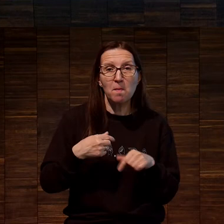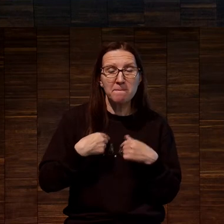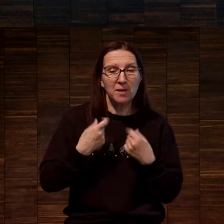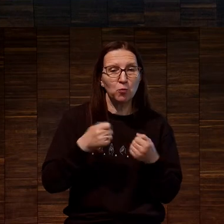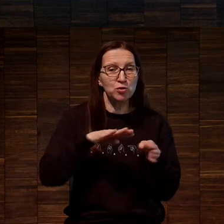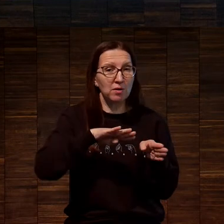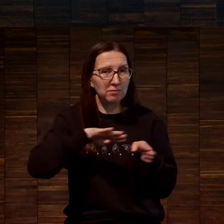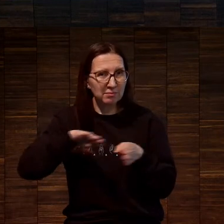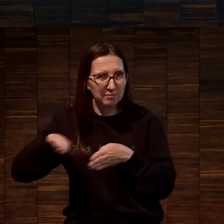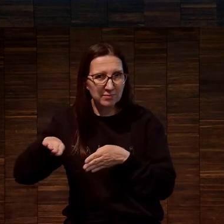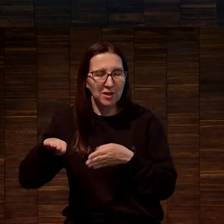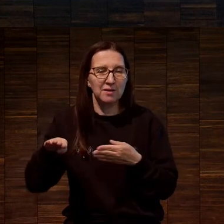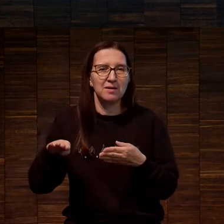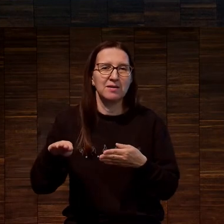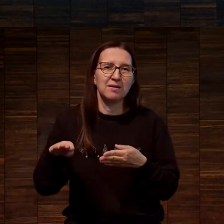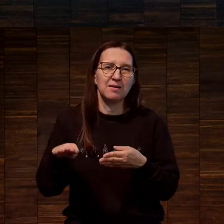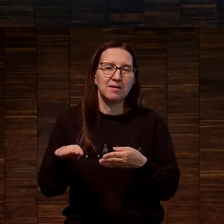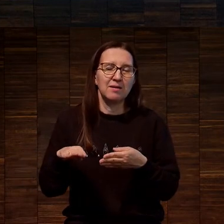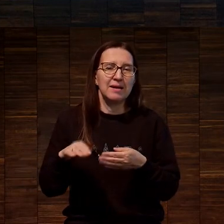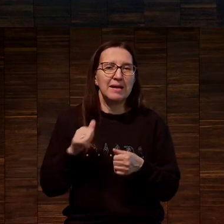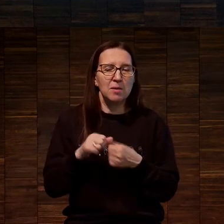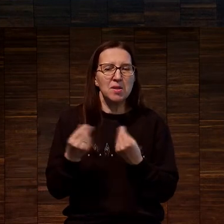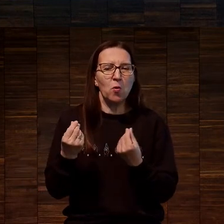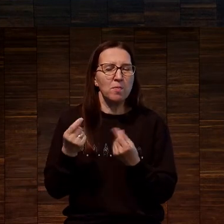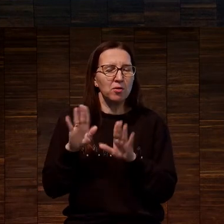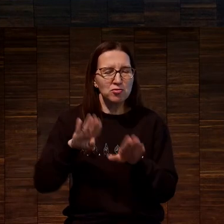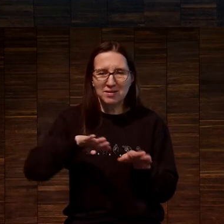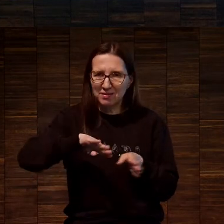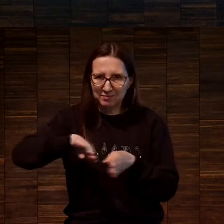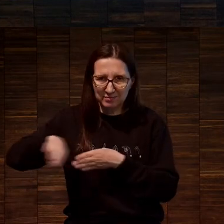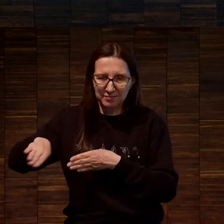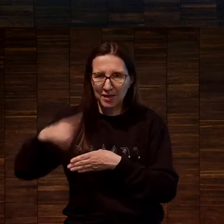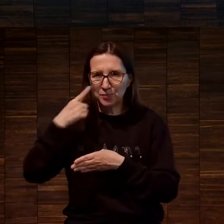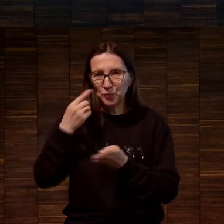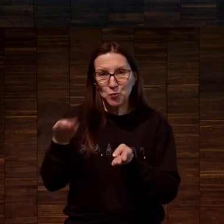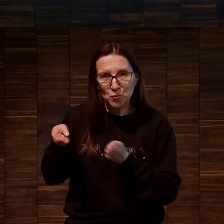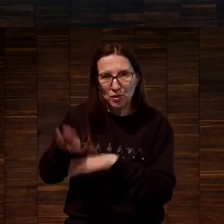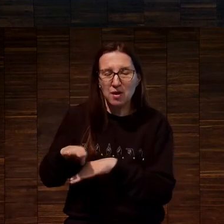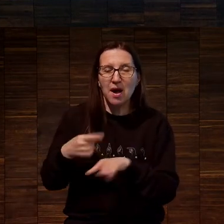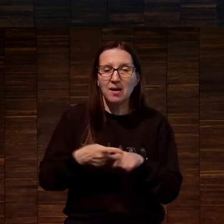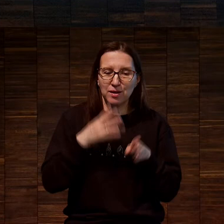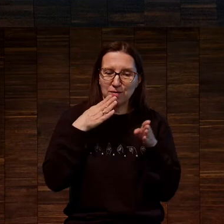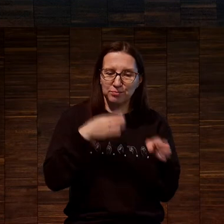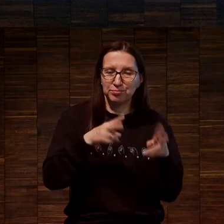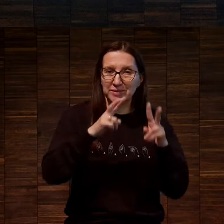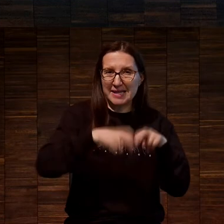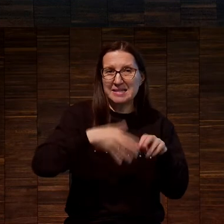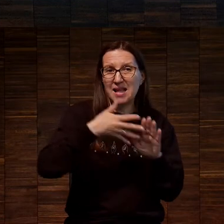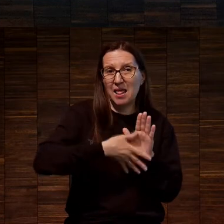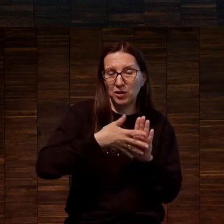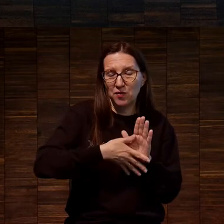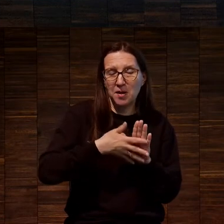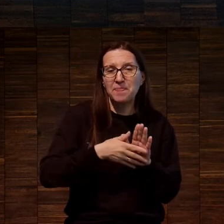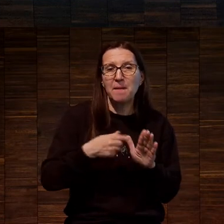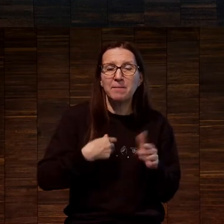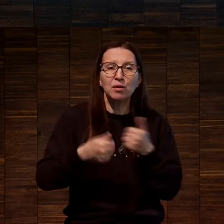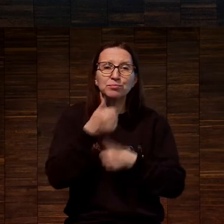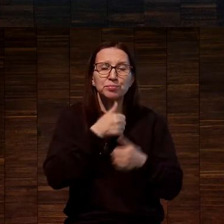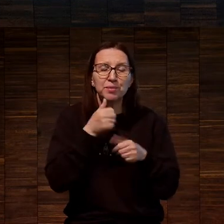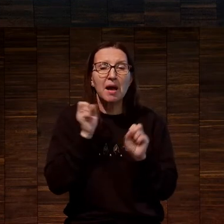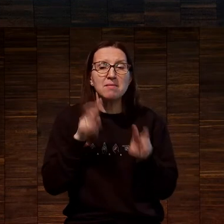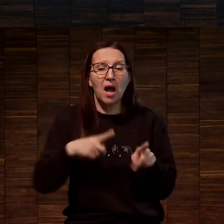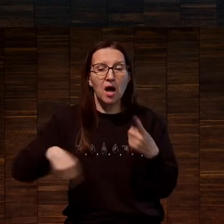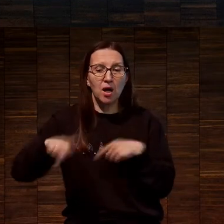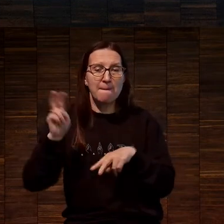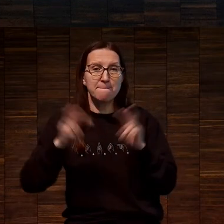на какой-то момент рамку коммерческую. То есть мы тестировали то, как ведет себя